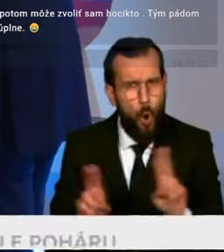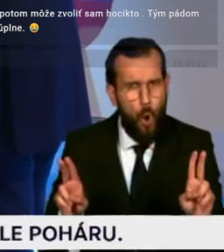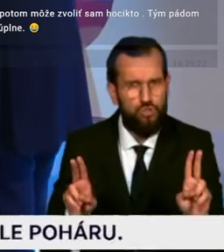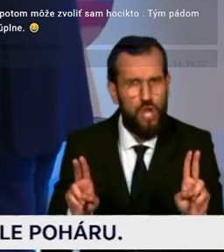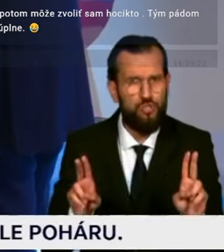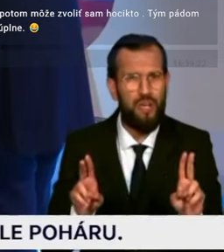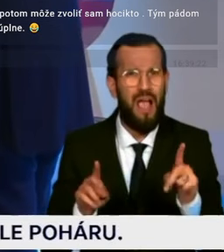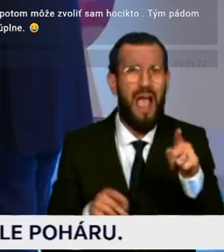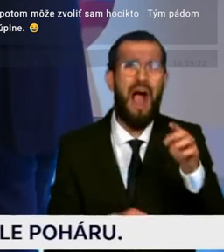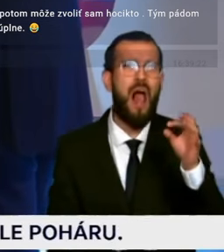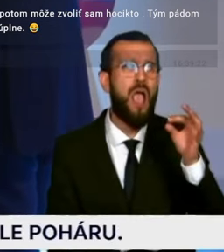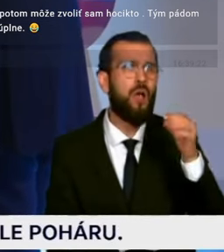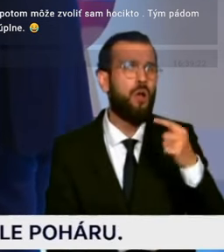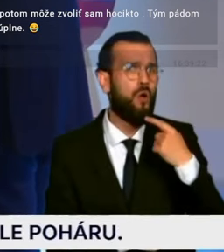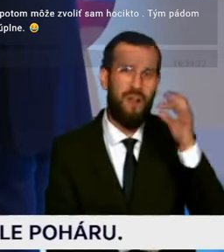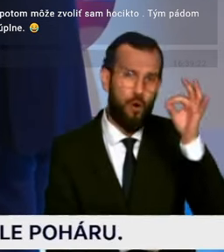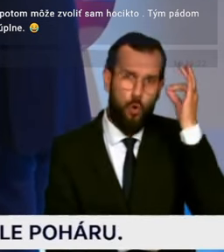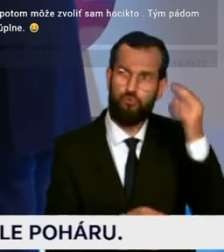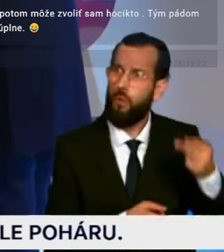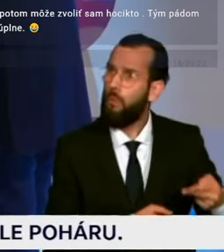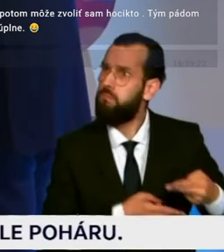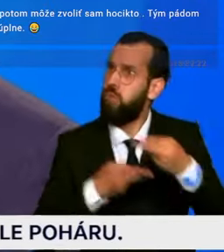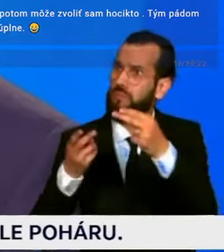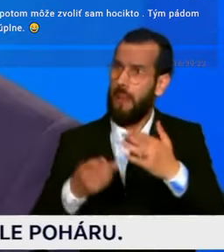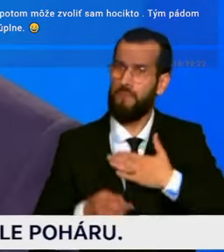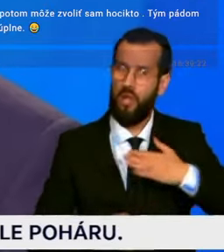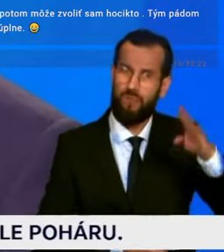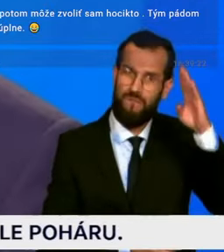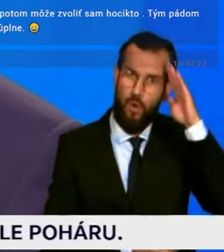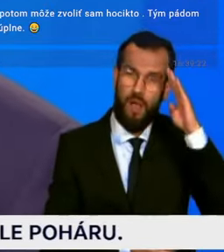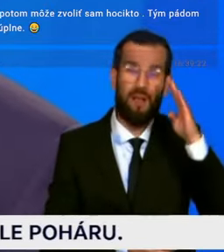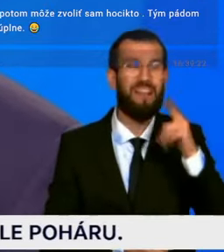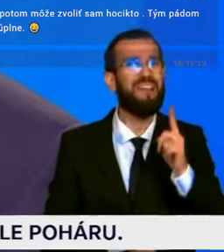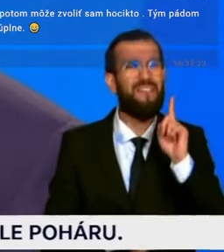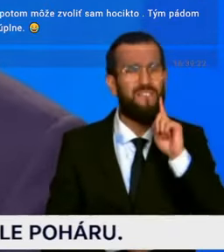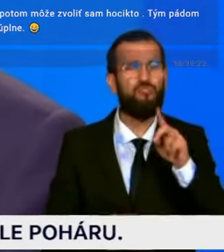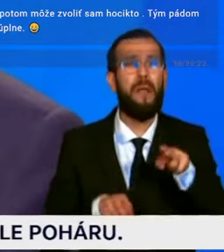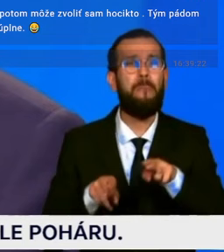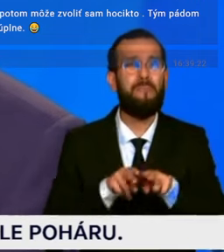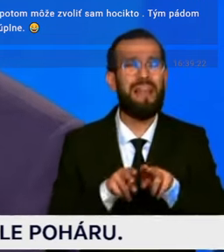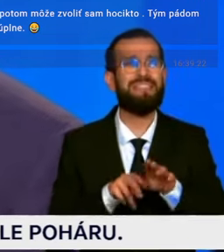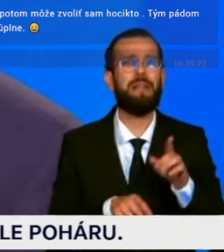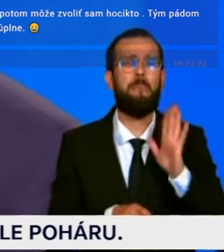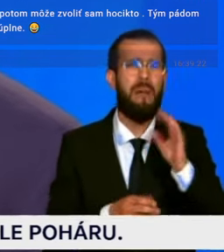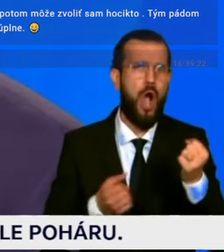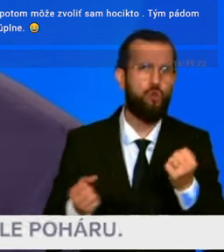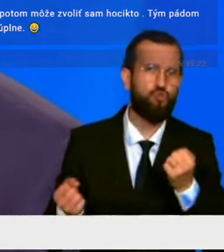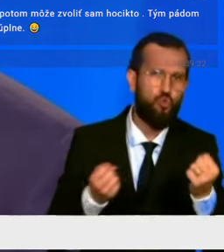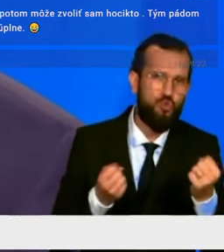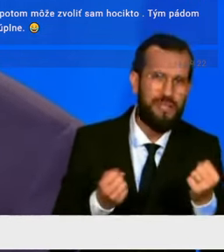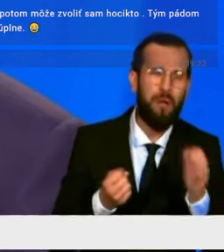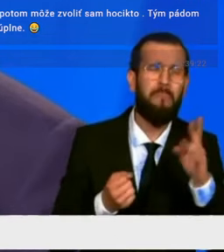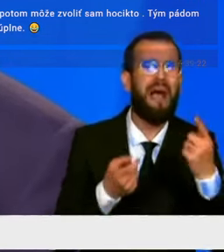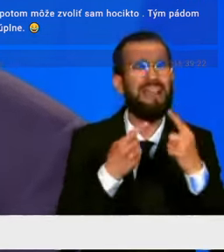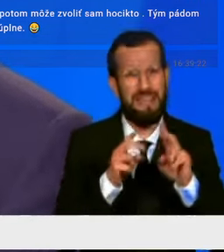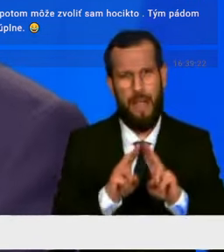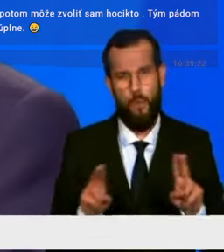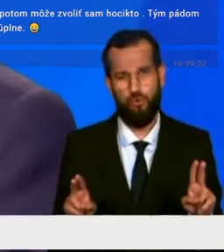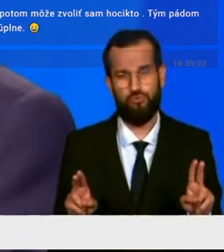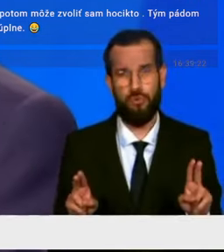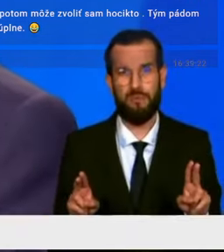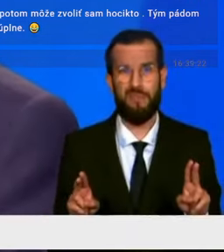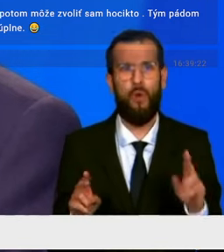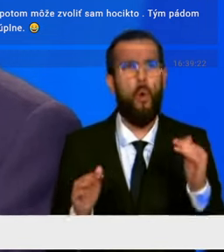protikandidát nehovorí o tom že v prezident má ústavné právomoci ale prezident keď je skúsený má aj iné možnosti je